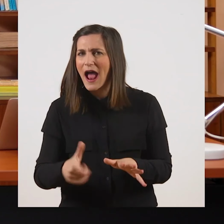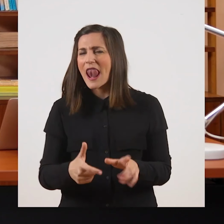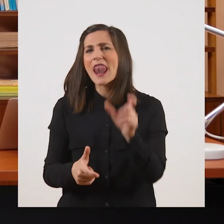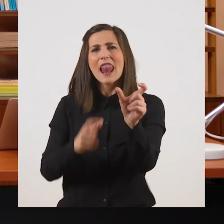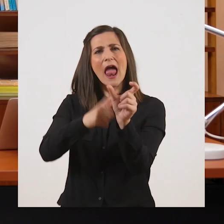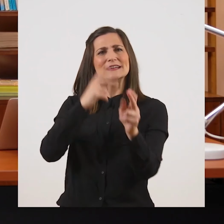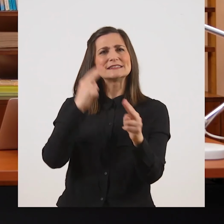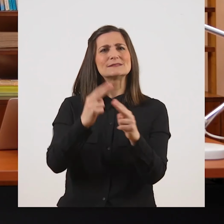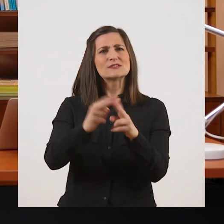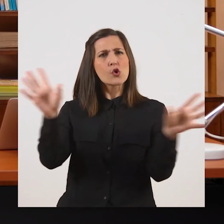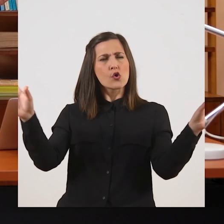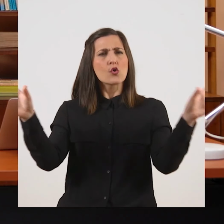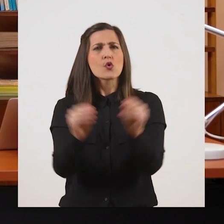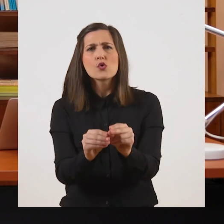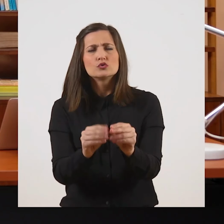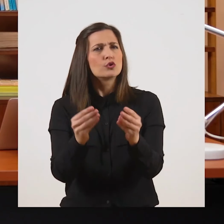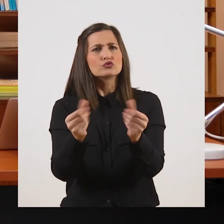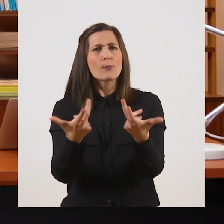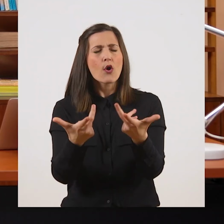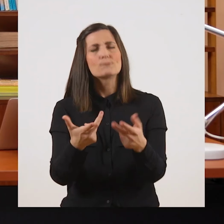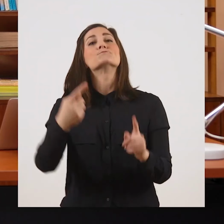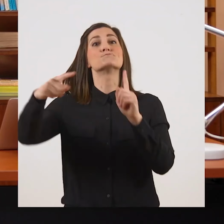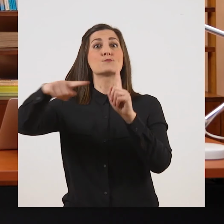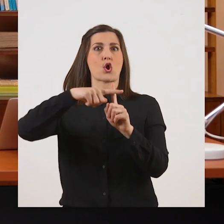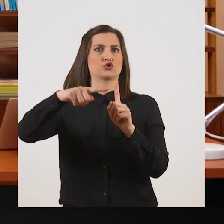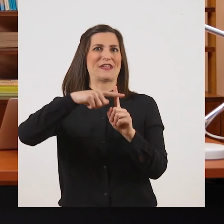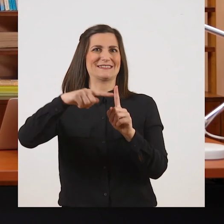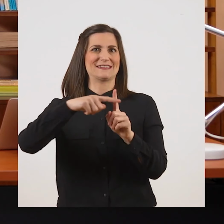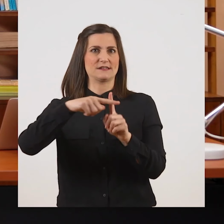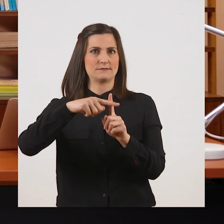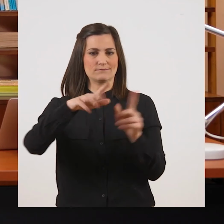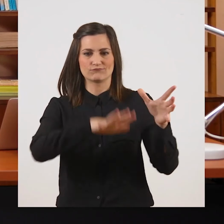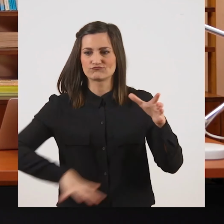κλειδί, θυμάστε? Πρόσθεση, φυσικά. Θα κάνουμε πρόσθεση.